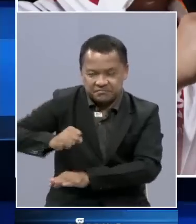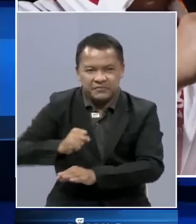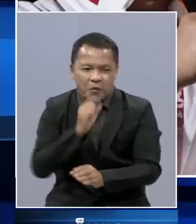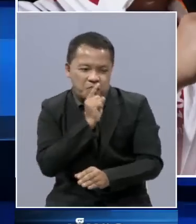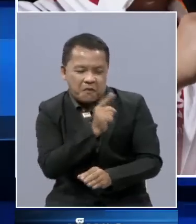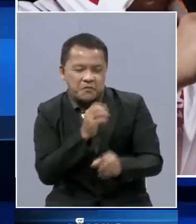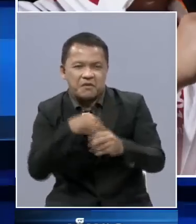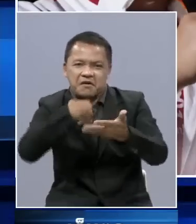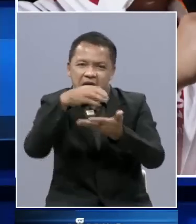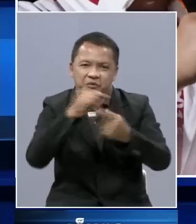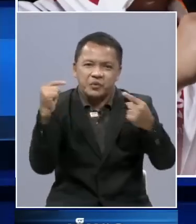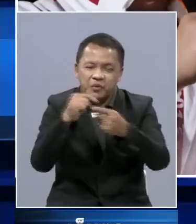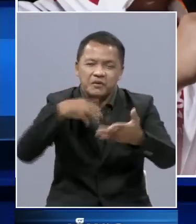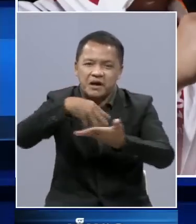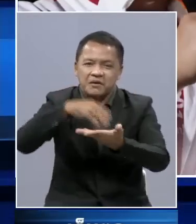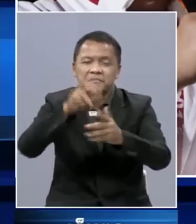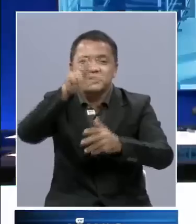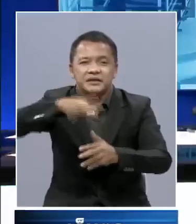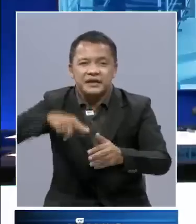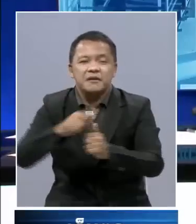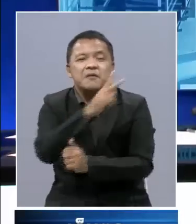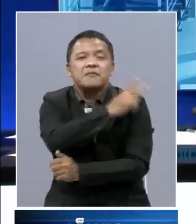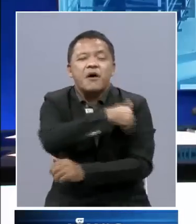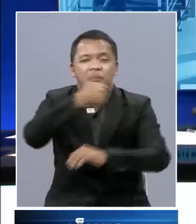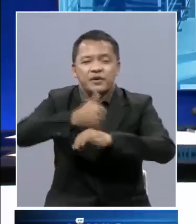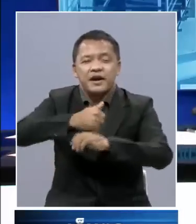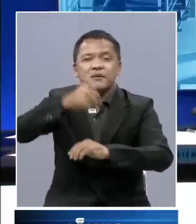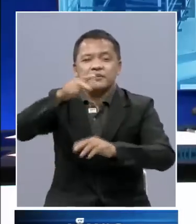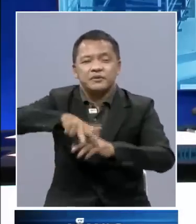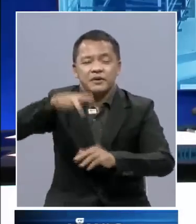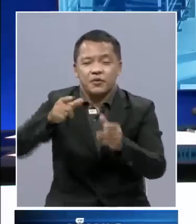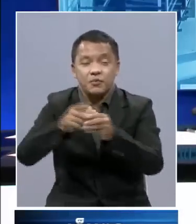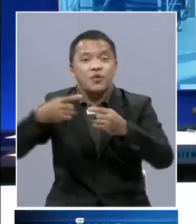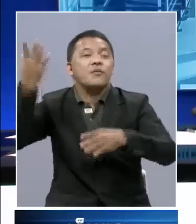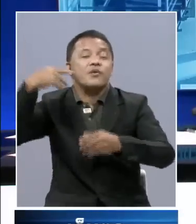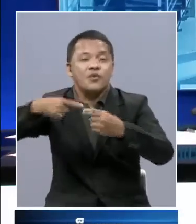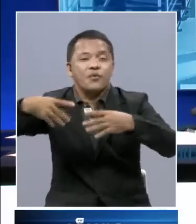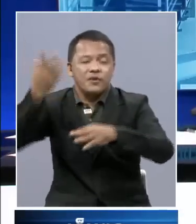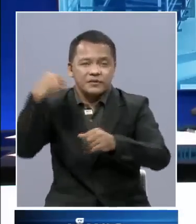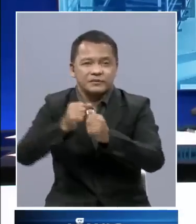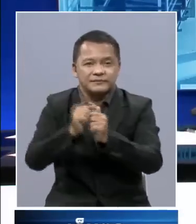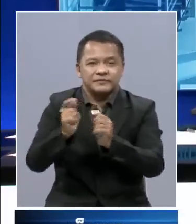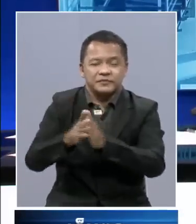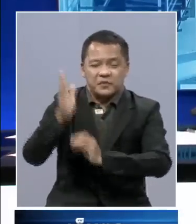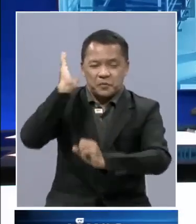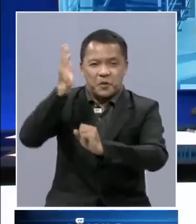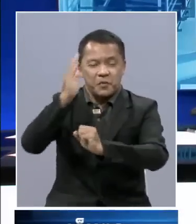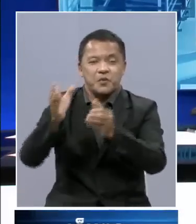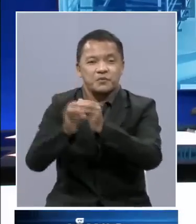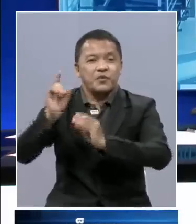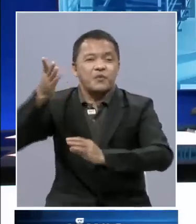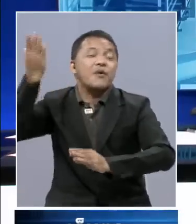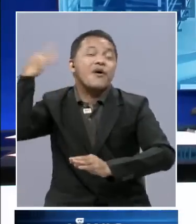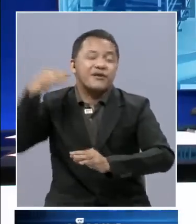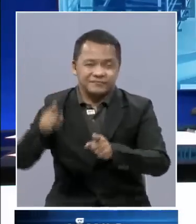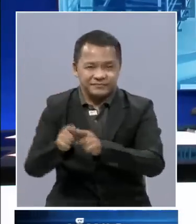หน้าพูดถึงความเหมาะสมของเพื่อไทยคุณหมอชลน่านเป็นอดีตผู้นำฝ่ายค้านคุณอดิศรเป็นโฆษกผู้นำฝ่ายค้านในส